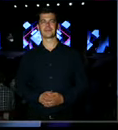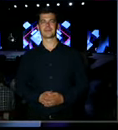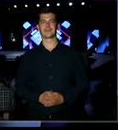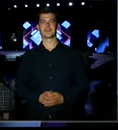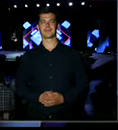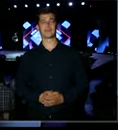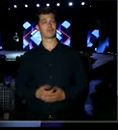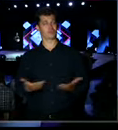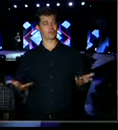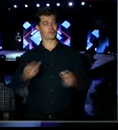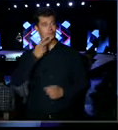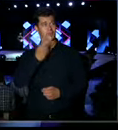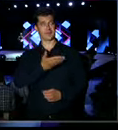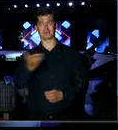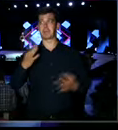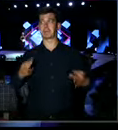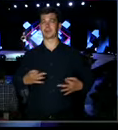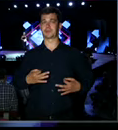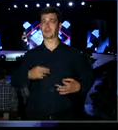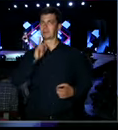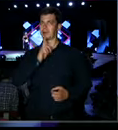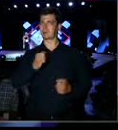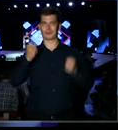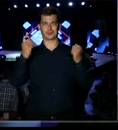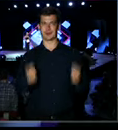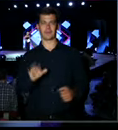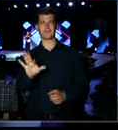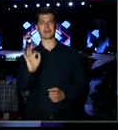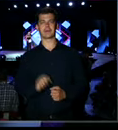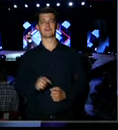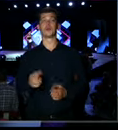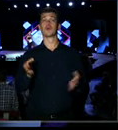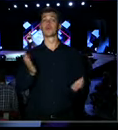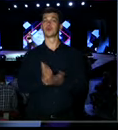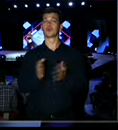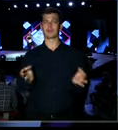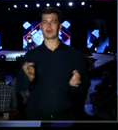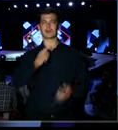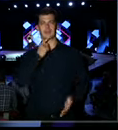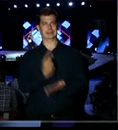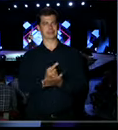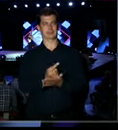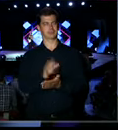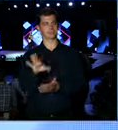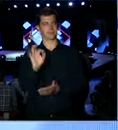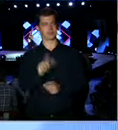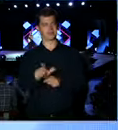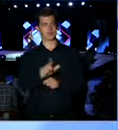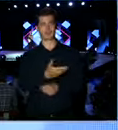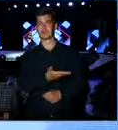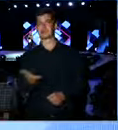No, drodzy Państwo, macie naprawdę twardy orzech do zgryzienia. Należy już podjąć decyzję. To jest ten czas, to jest ten